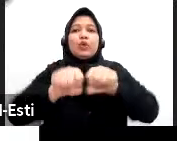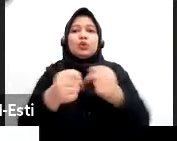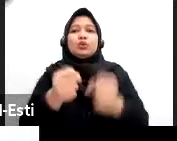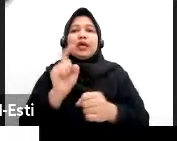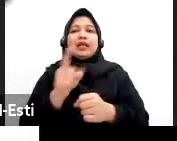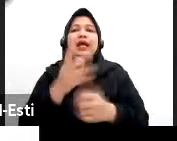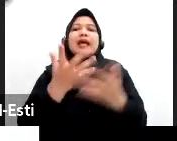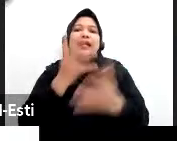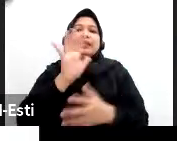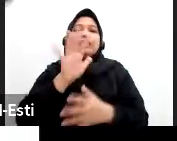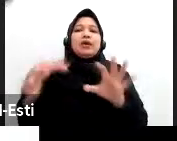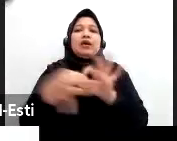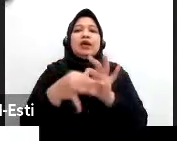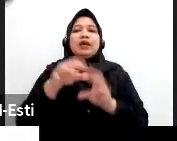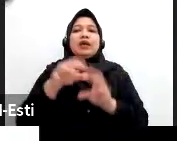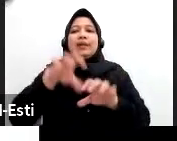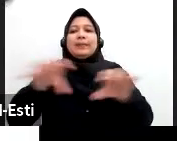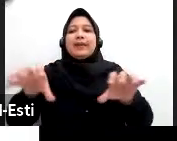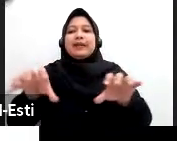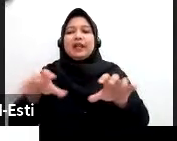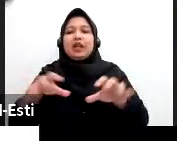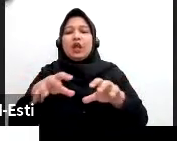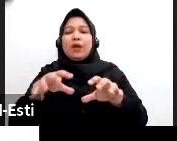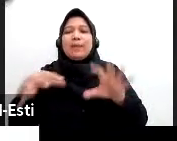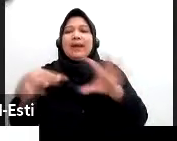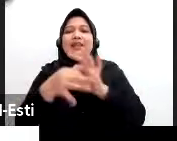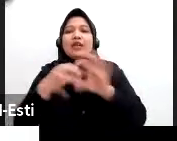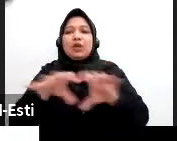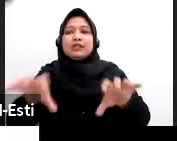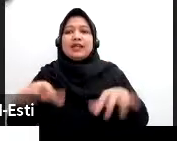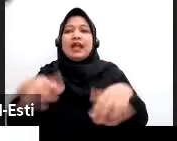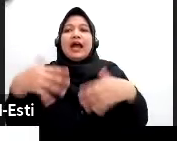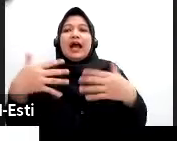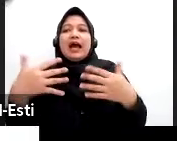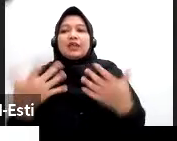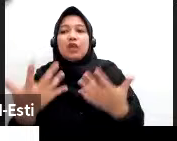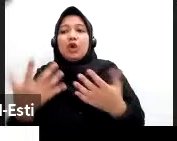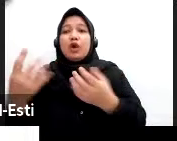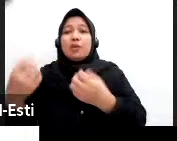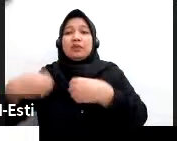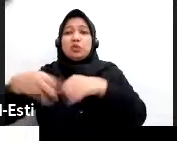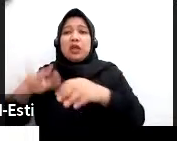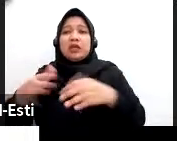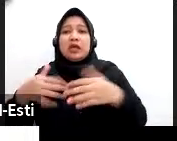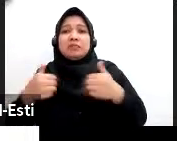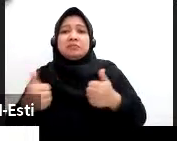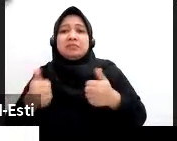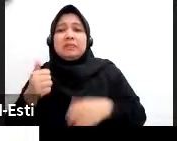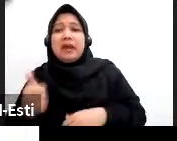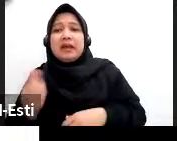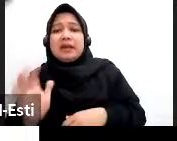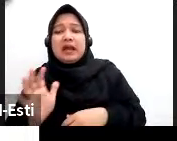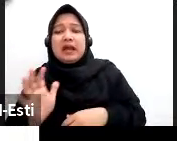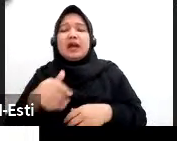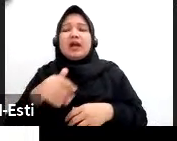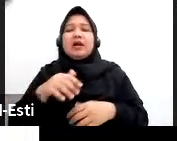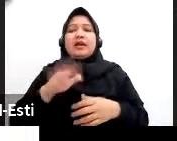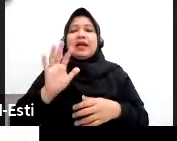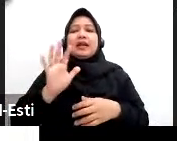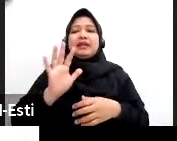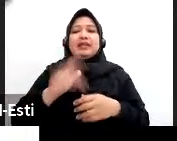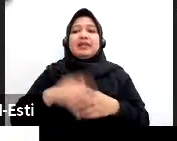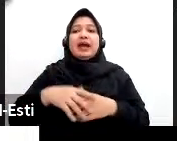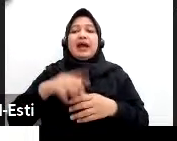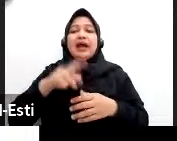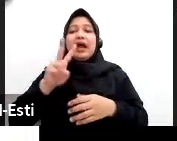ataupun misalnya seperti Penjualnya tidak perform maka yang akan dihukum adalah dalam artian akan menanggung apa namanya penggantian